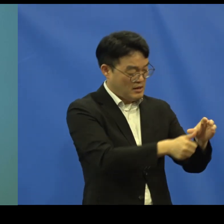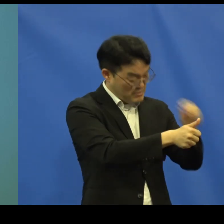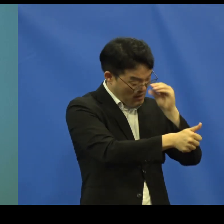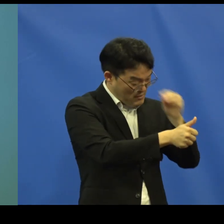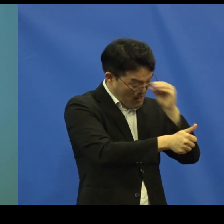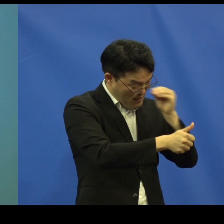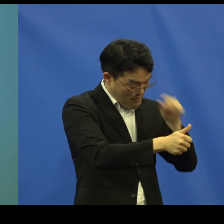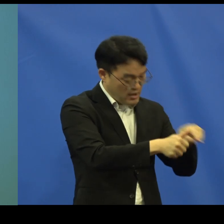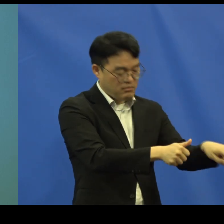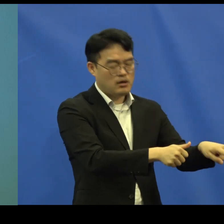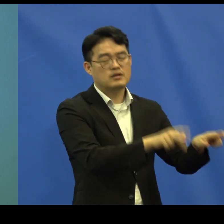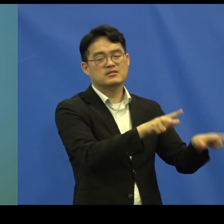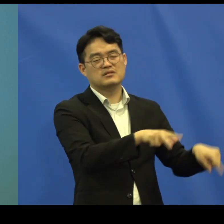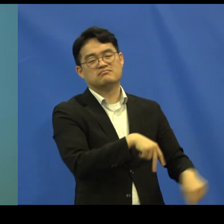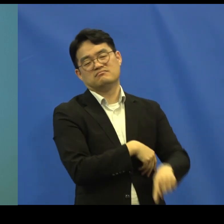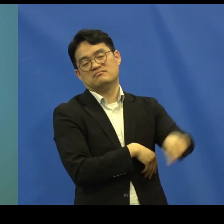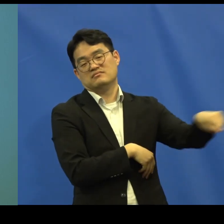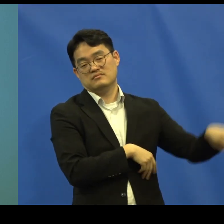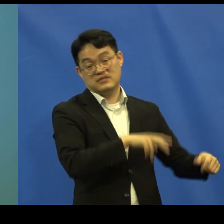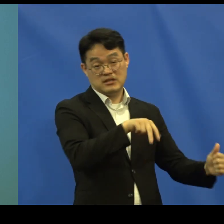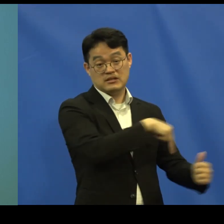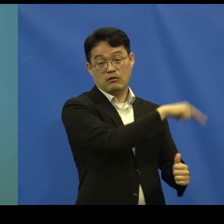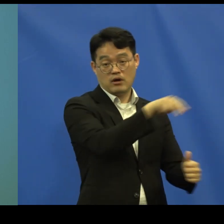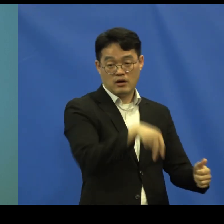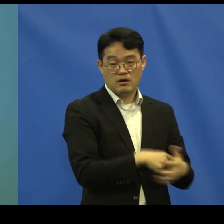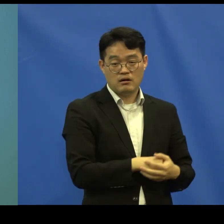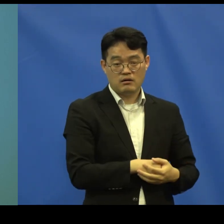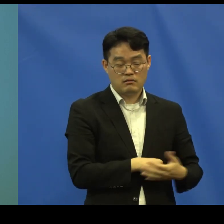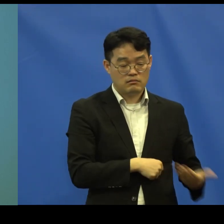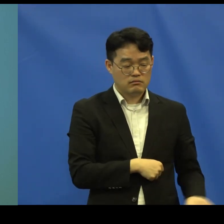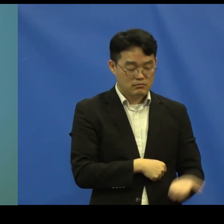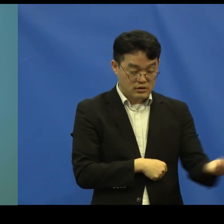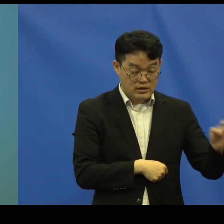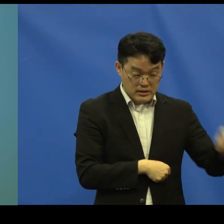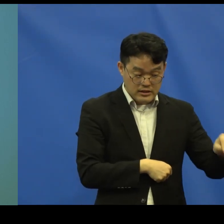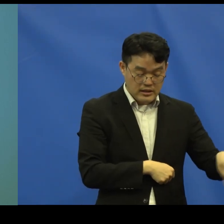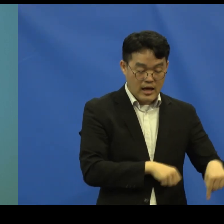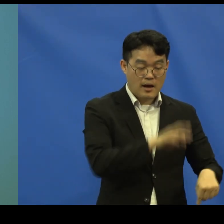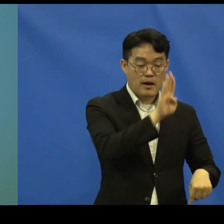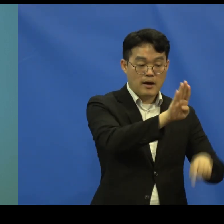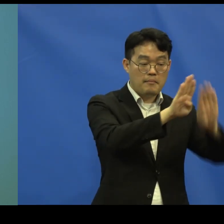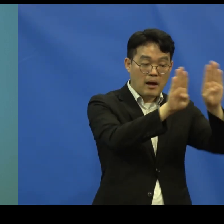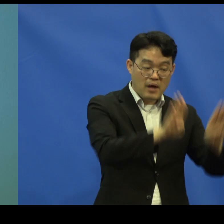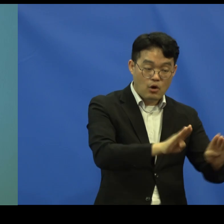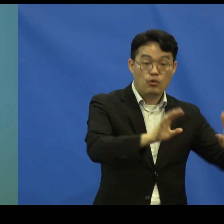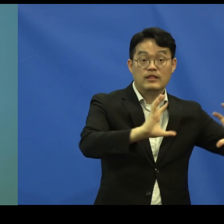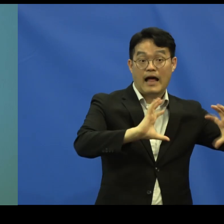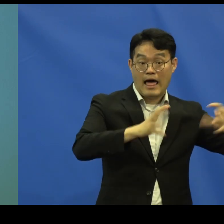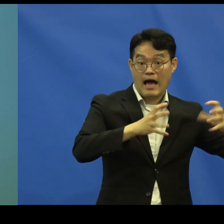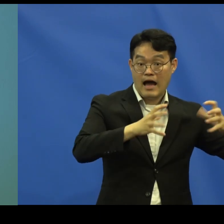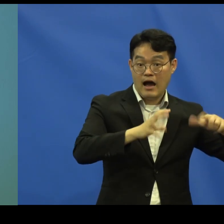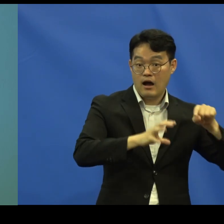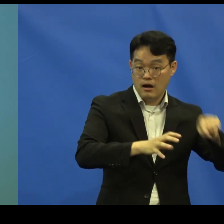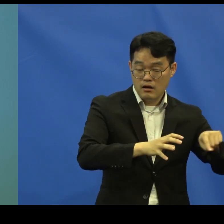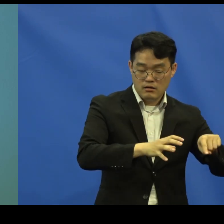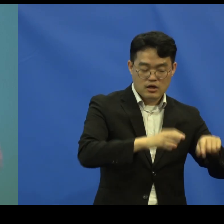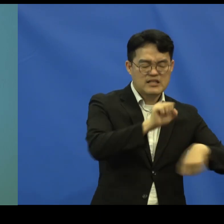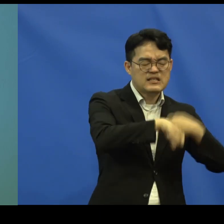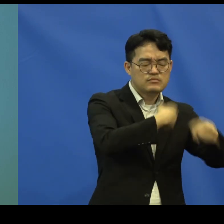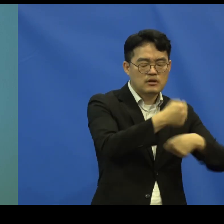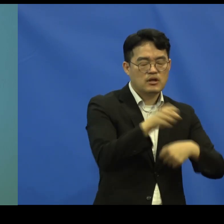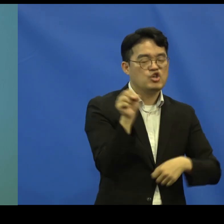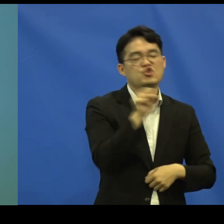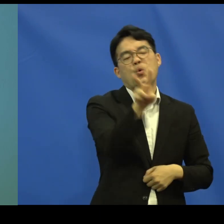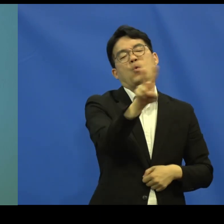곳이 이제 많이 나오고, 그 바벨론을 짐승으로 표현할 때 용으로 표현을 합니다. 용이 그